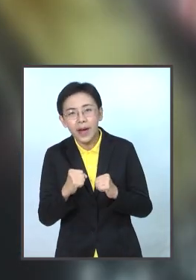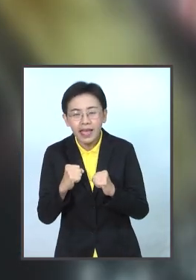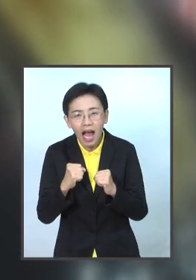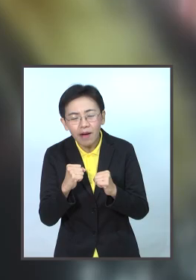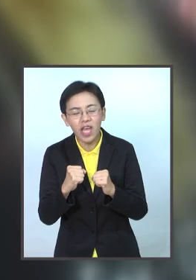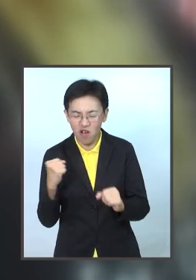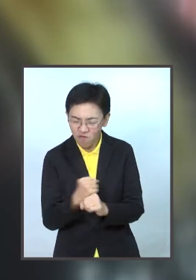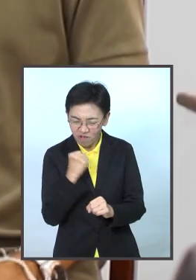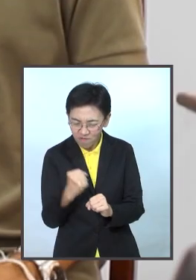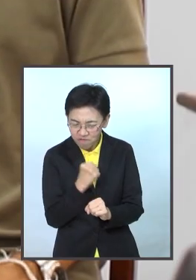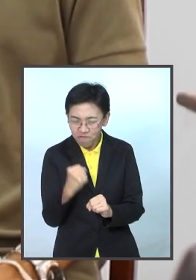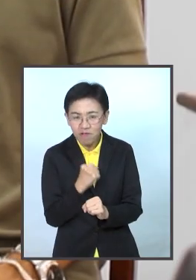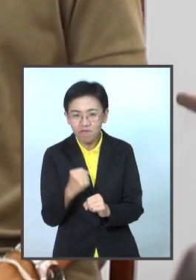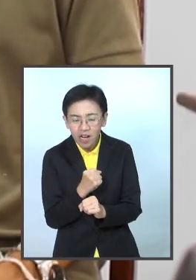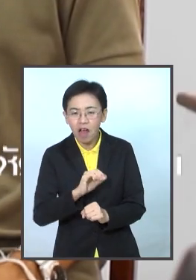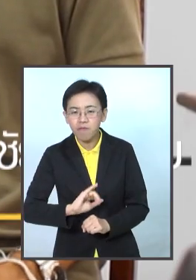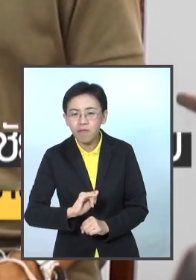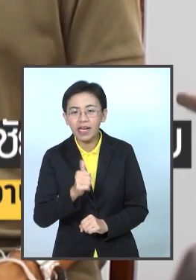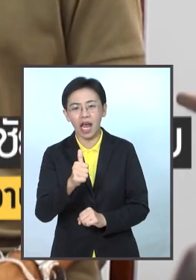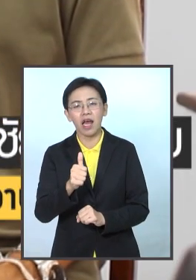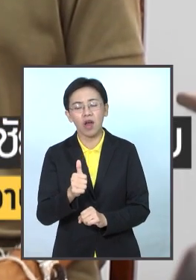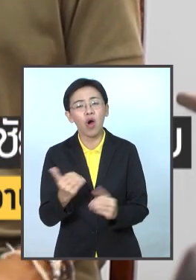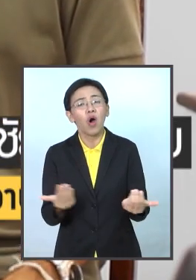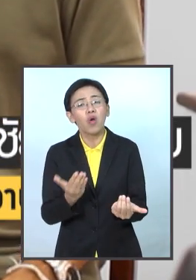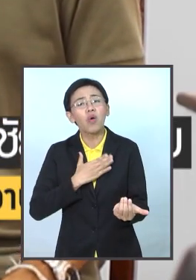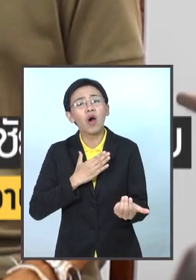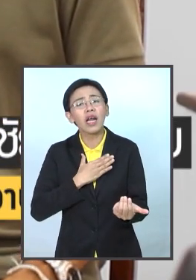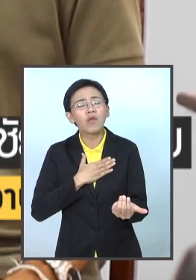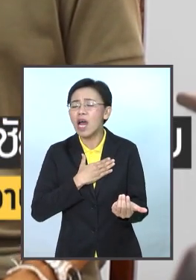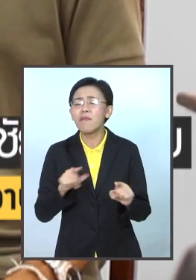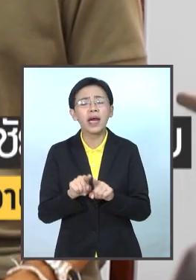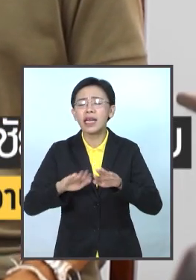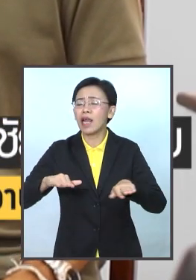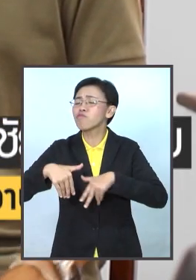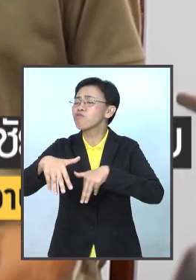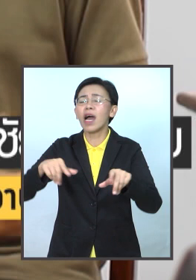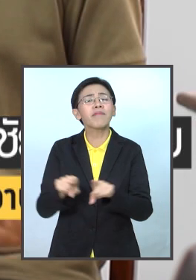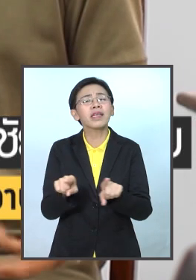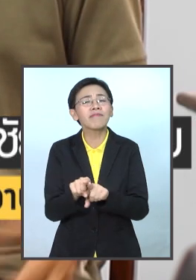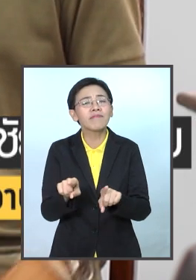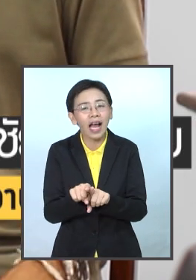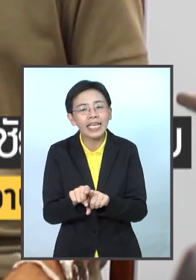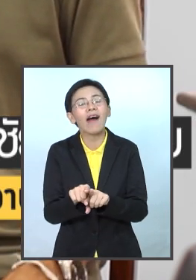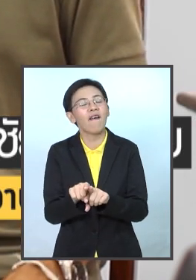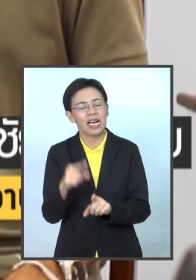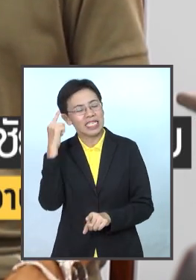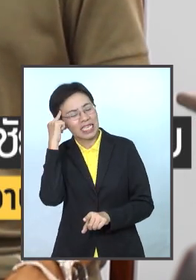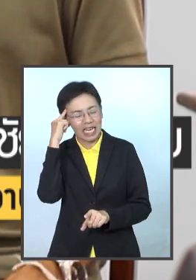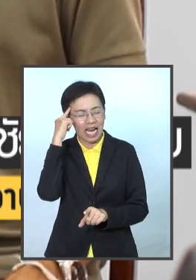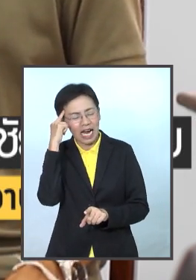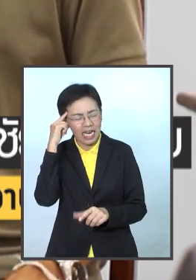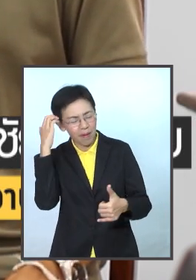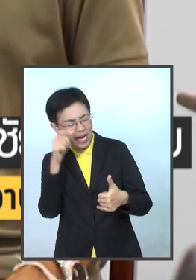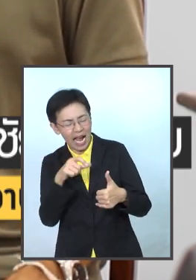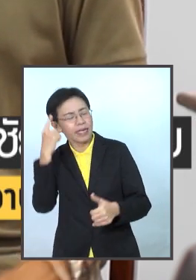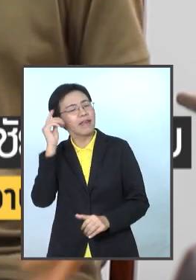ฝึกเขาให้ได้นะครับคุณจะคิดว่าลูกเราเป็นเด็กปกติธรรมดาคนหนึ่งอย่างเงี้ยคือแบบพยายามมองข้ามไปแล้วเด็ก